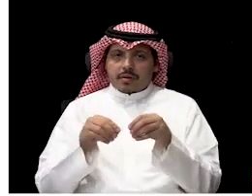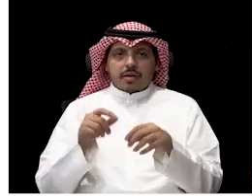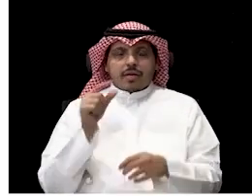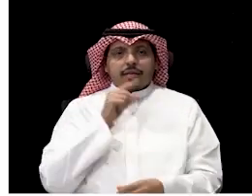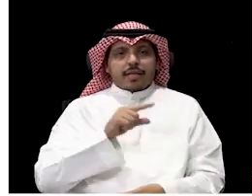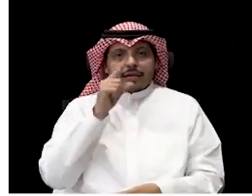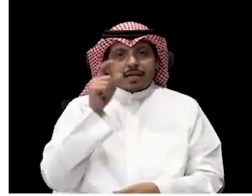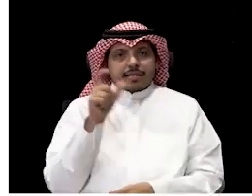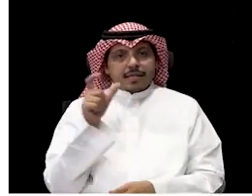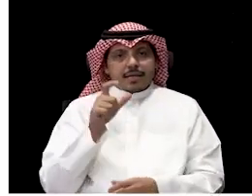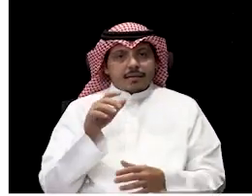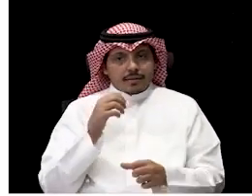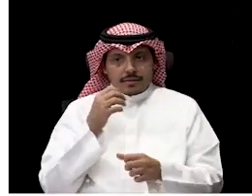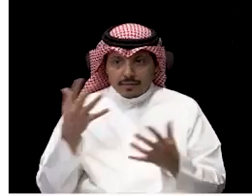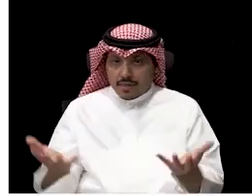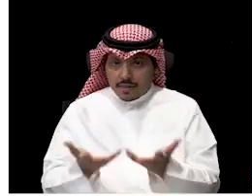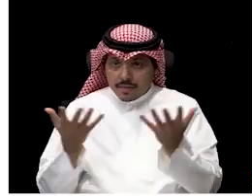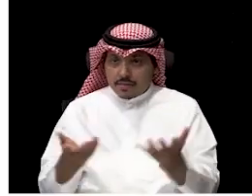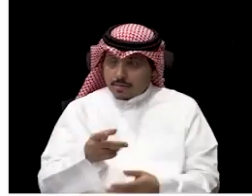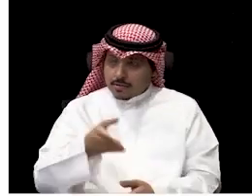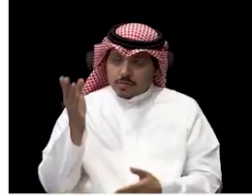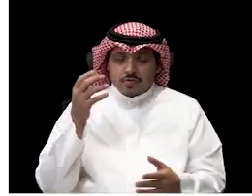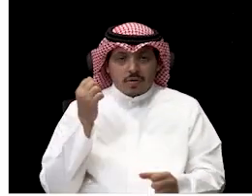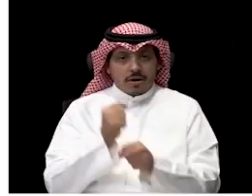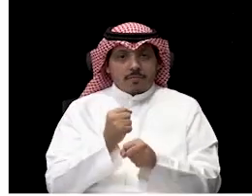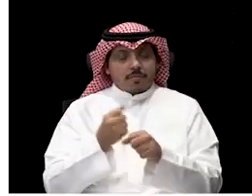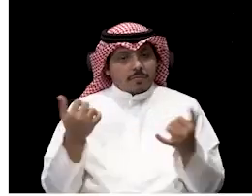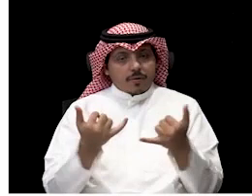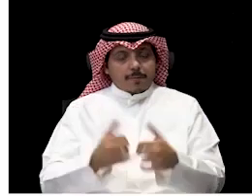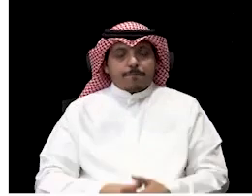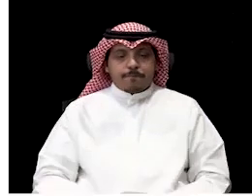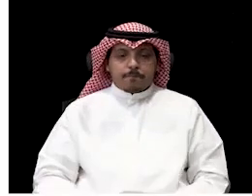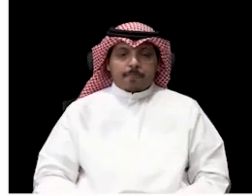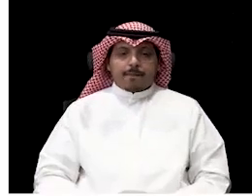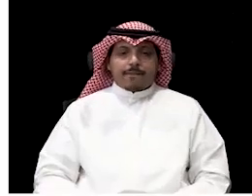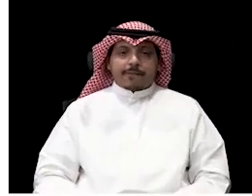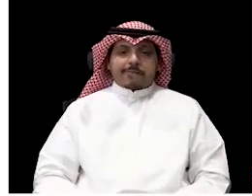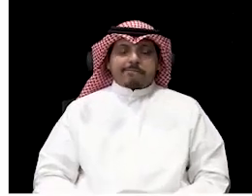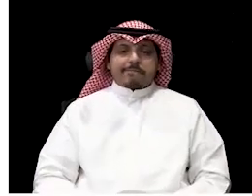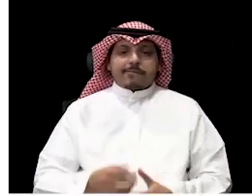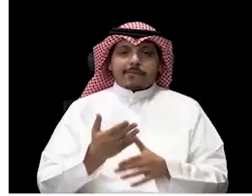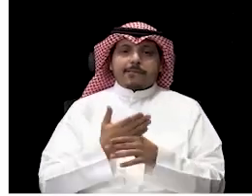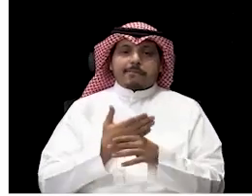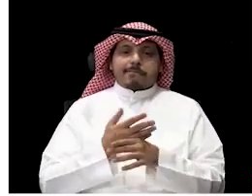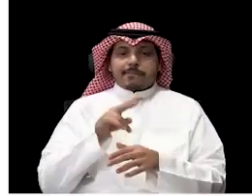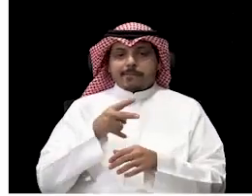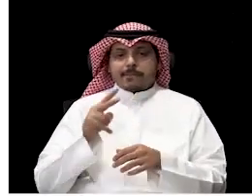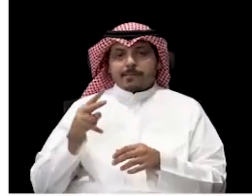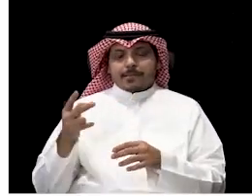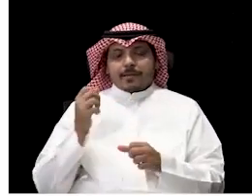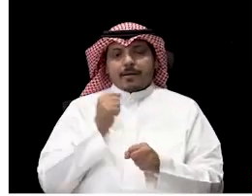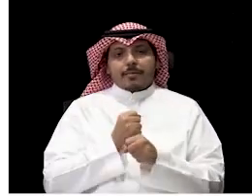العمل. إذن العمل هو مجهود إرادي يؤديه الإنسان. لماذا تتنوع